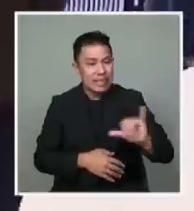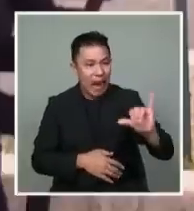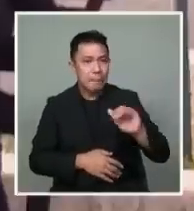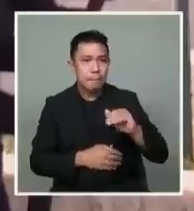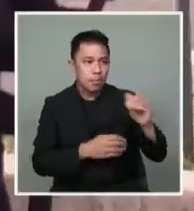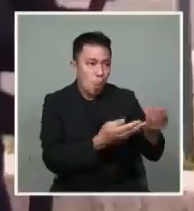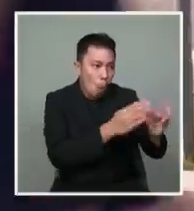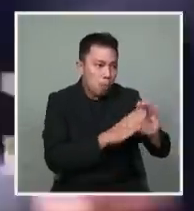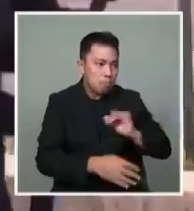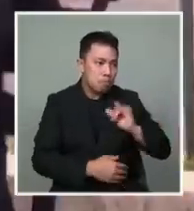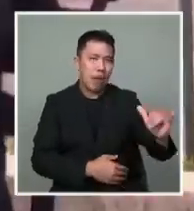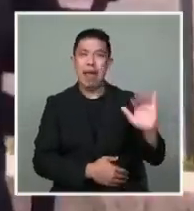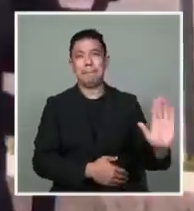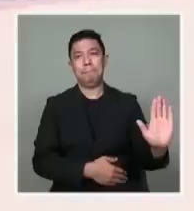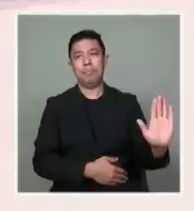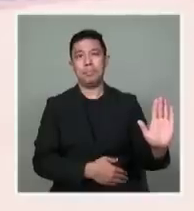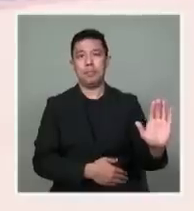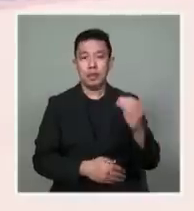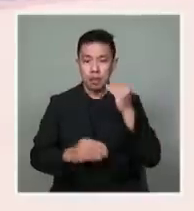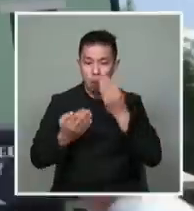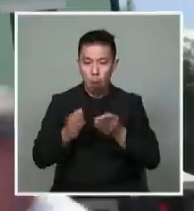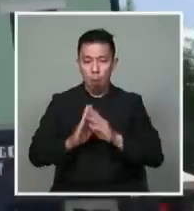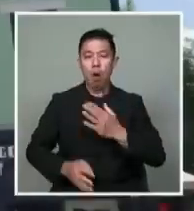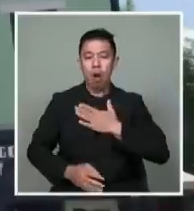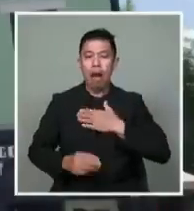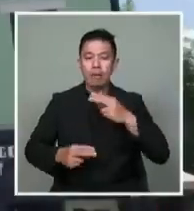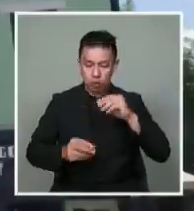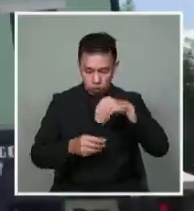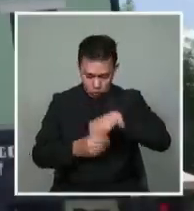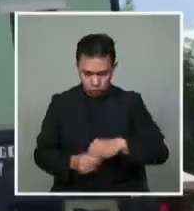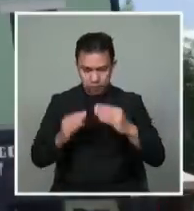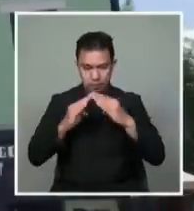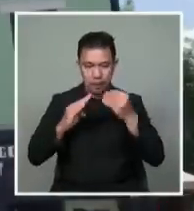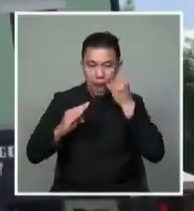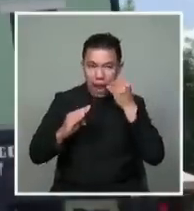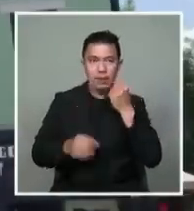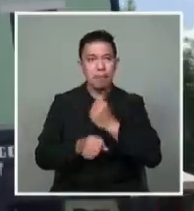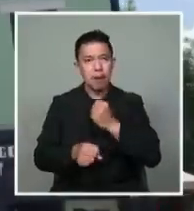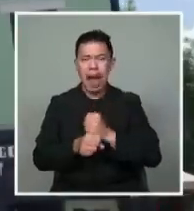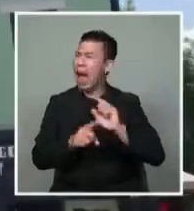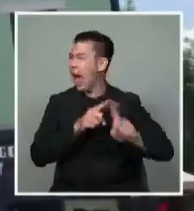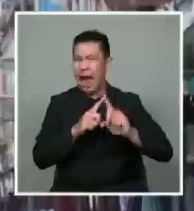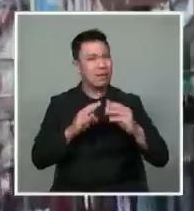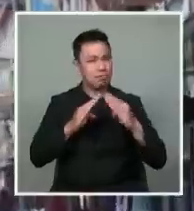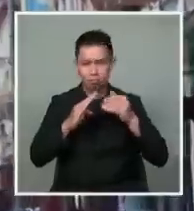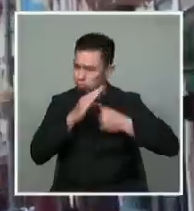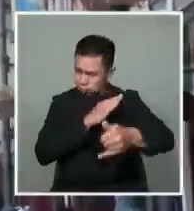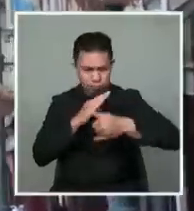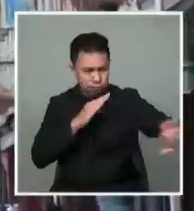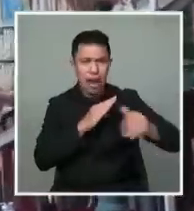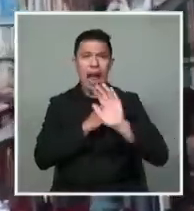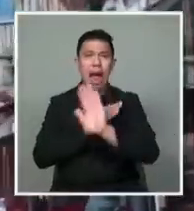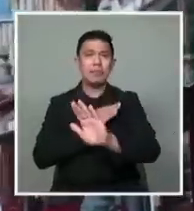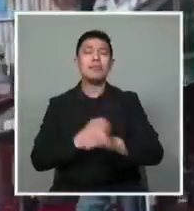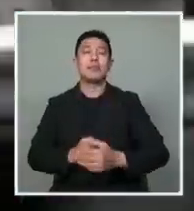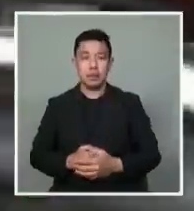อีกครัวเรือนนึงเนี่ยไม่ควรนะคะควรอยู่กับครัวเรือนของตัวเองไม่ว่าจะเป็นงานส่วนตัวงานสาธารณะงานอะไรใดๆอย่าไปอย่าจัดนะ